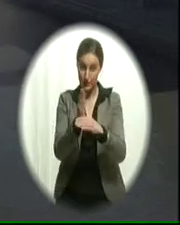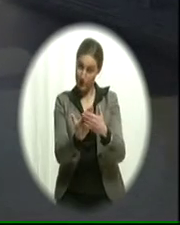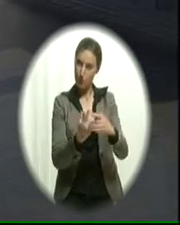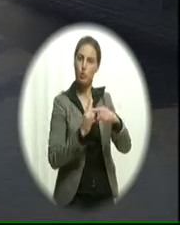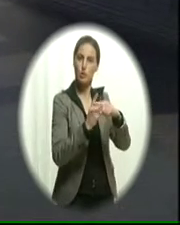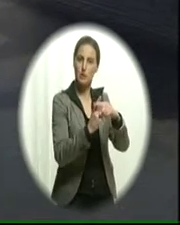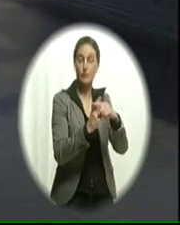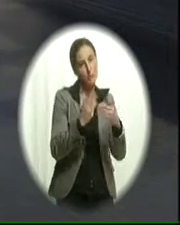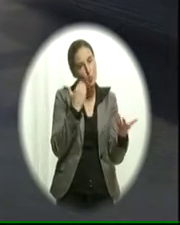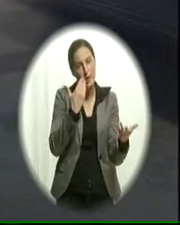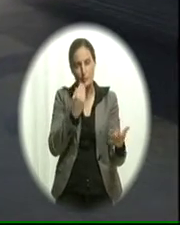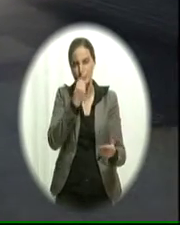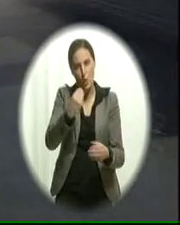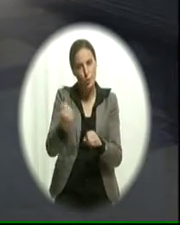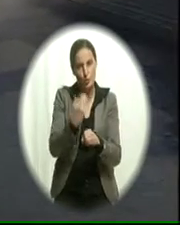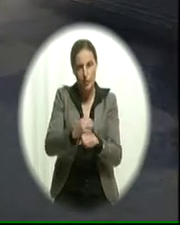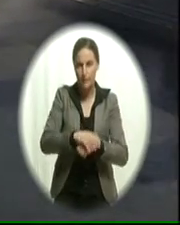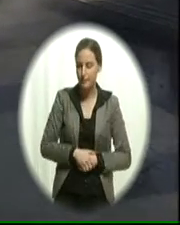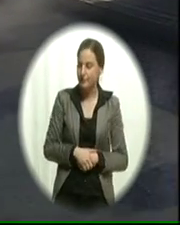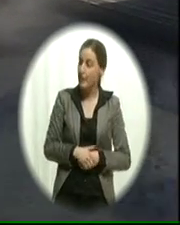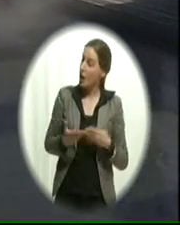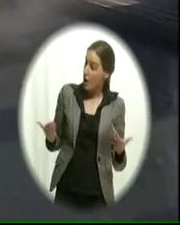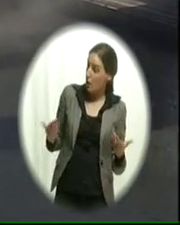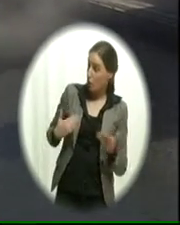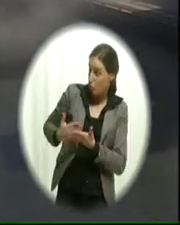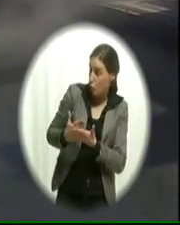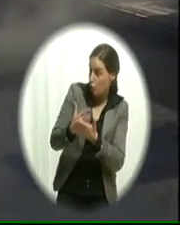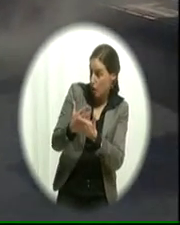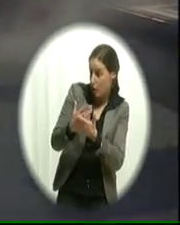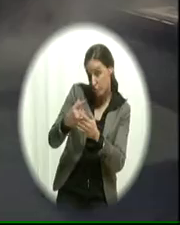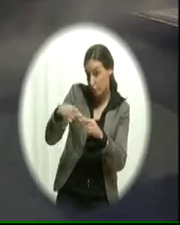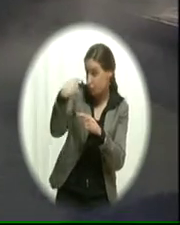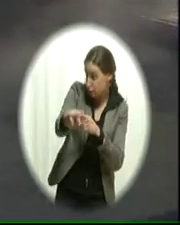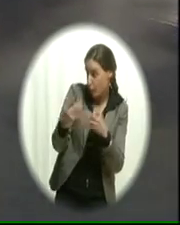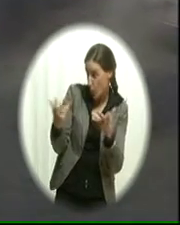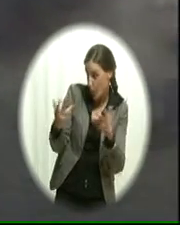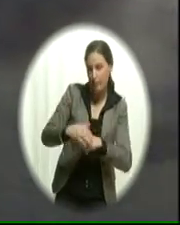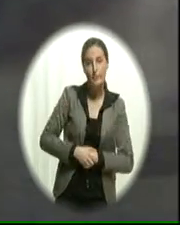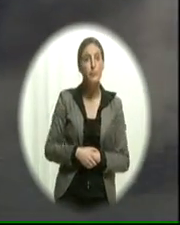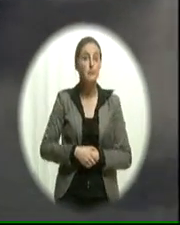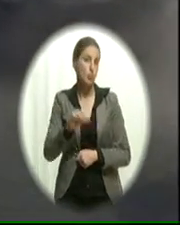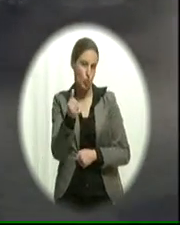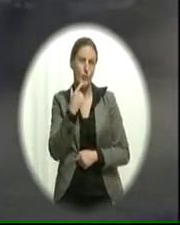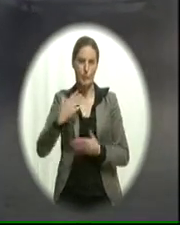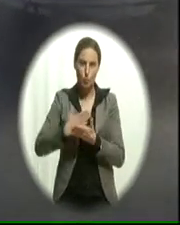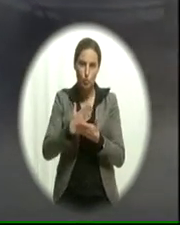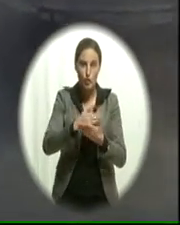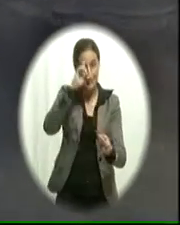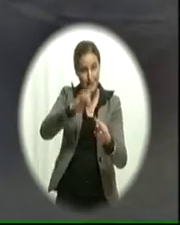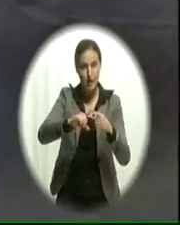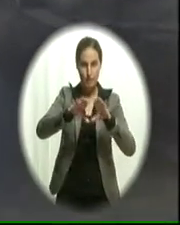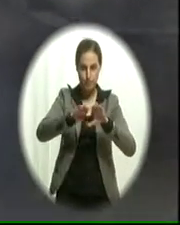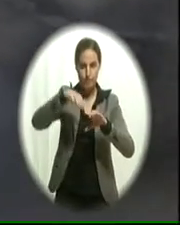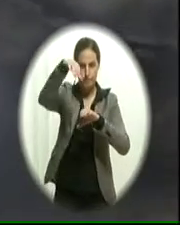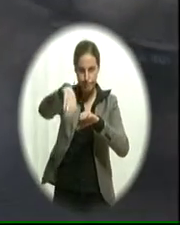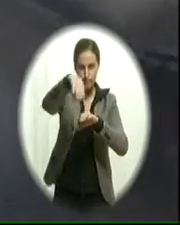sont de très bonnes nouvelles. Quel grand projet avez-vous, prévoyez-vous ? Je dirais des projets dans le domaine des conteneurs et de la logistique, projet